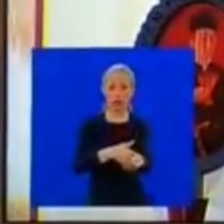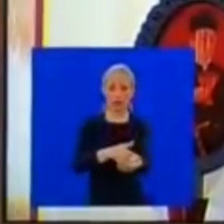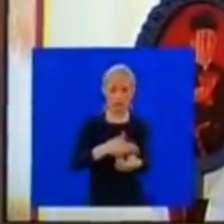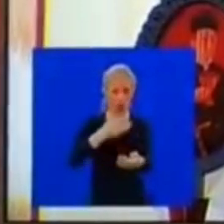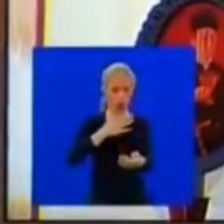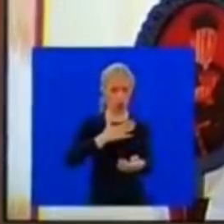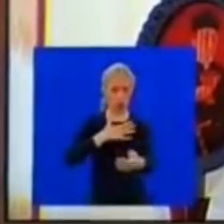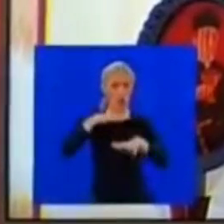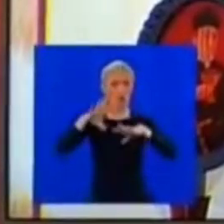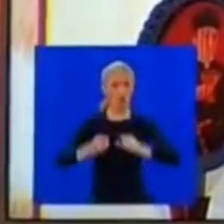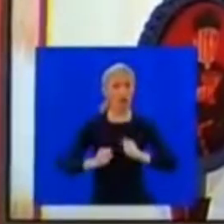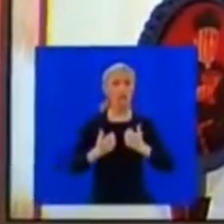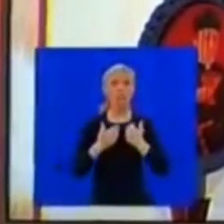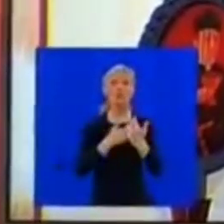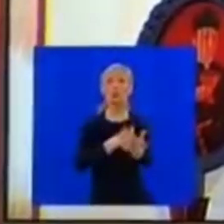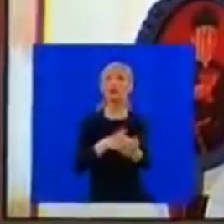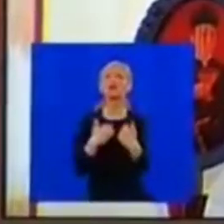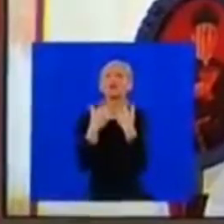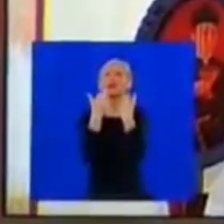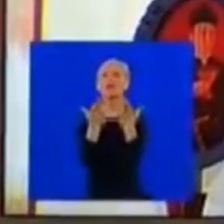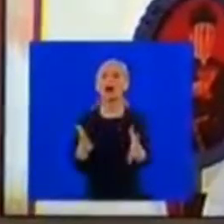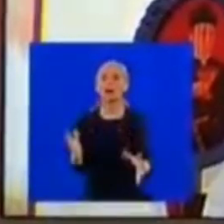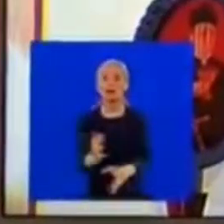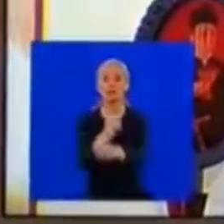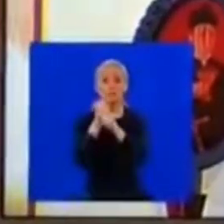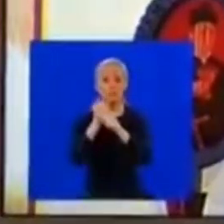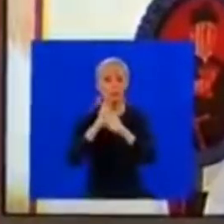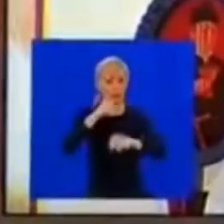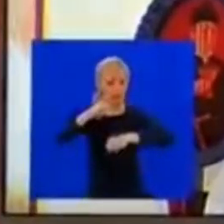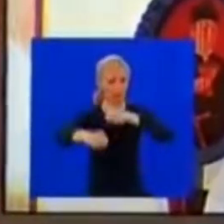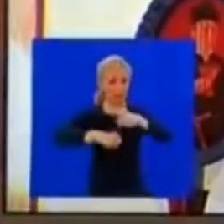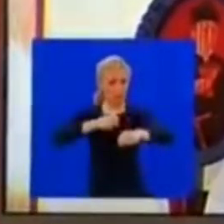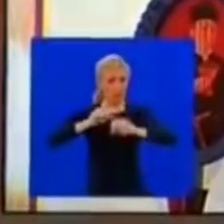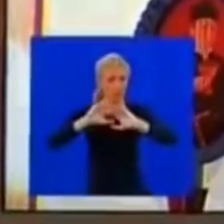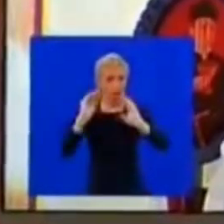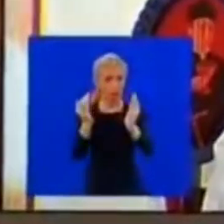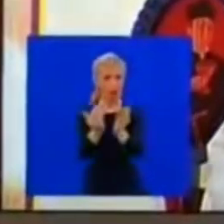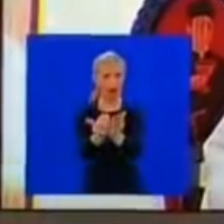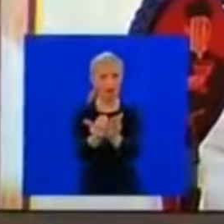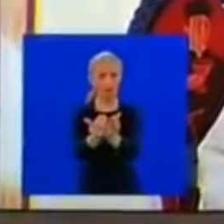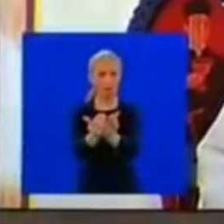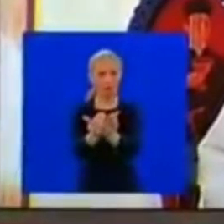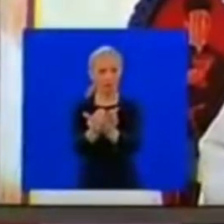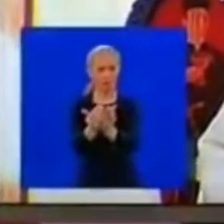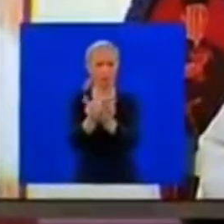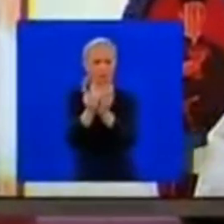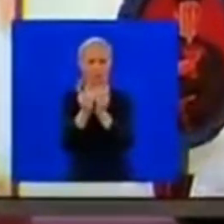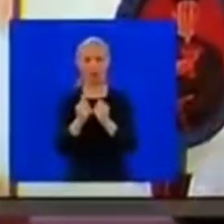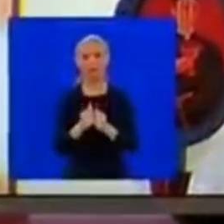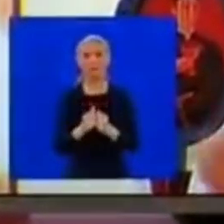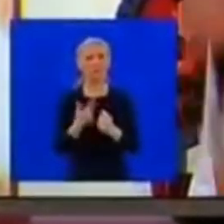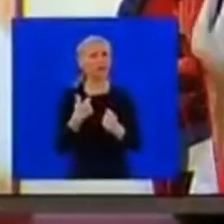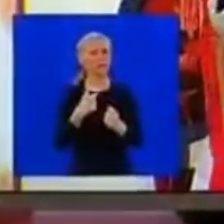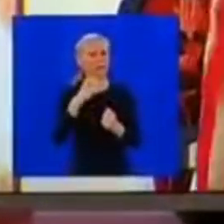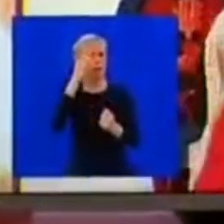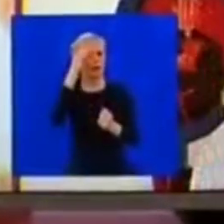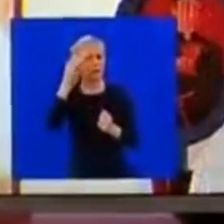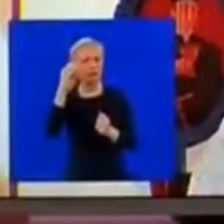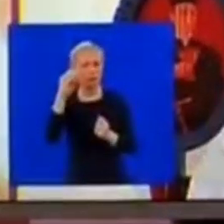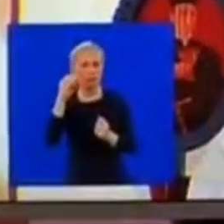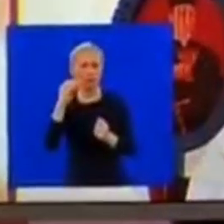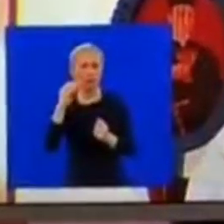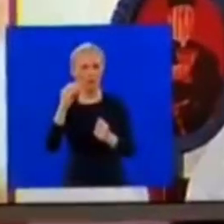spas stada. Kada kažemo dobri pastir, da nam je uvijek pred očima slika Isusa koji